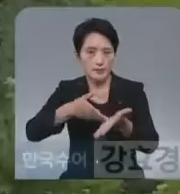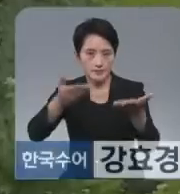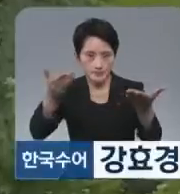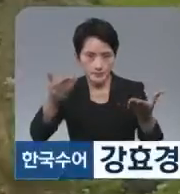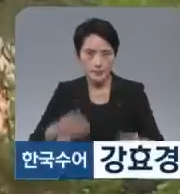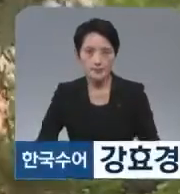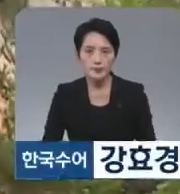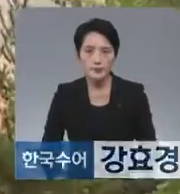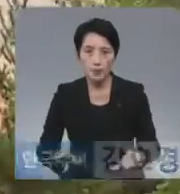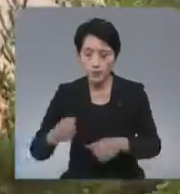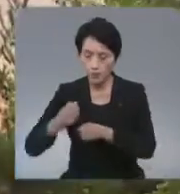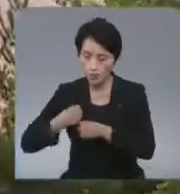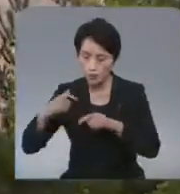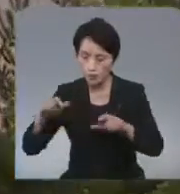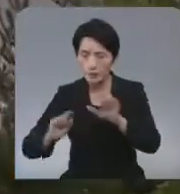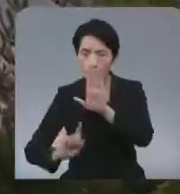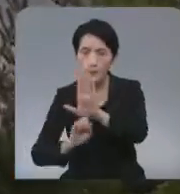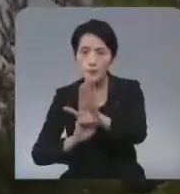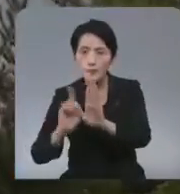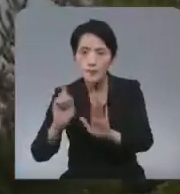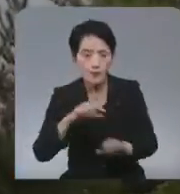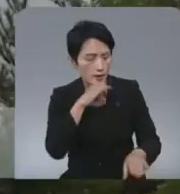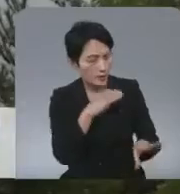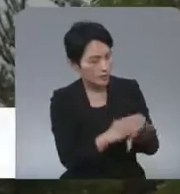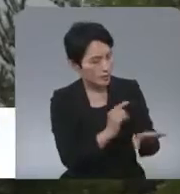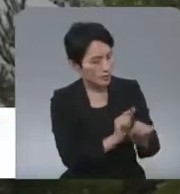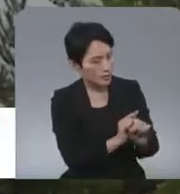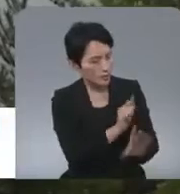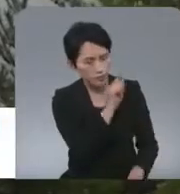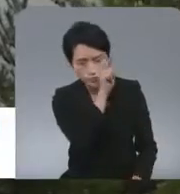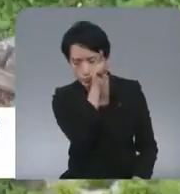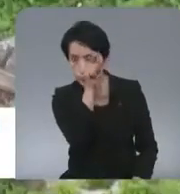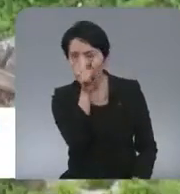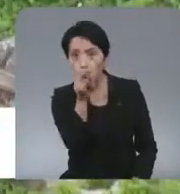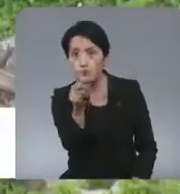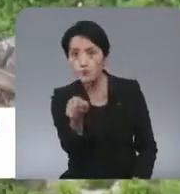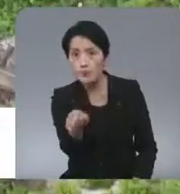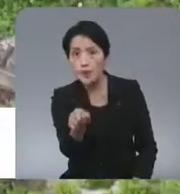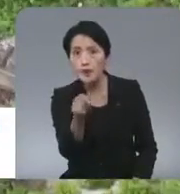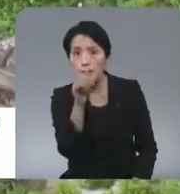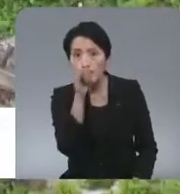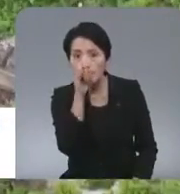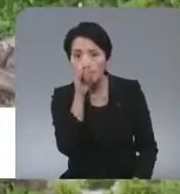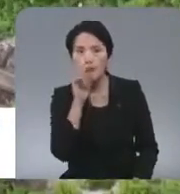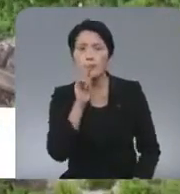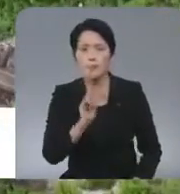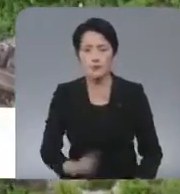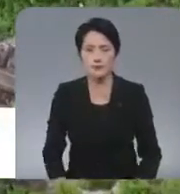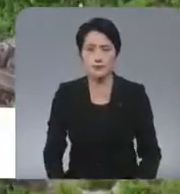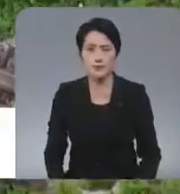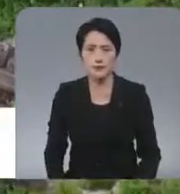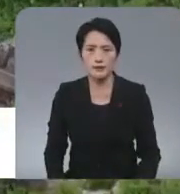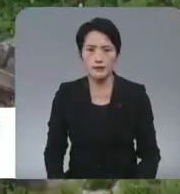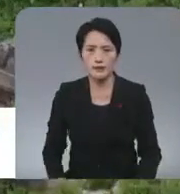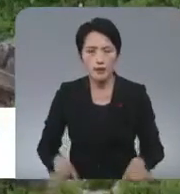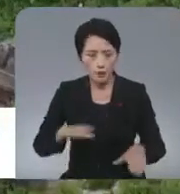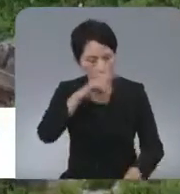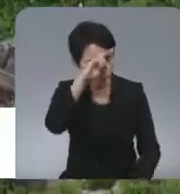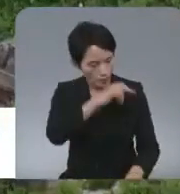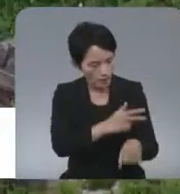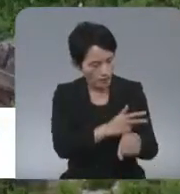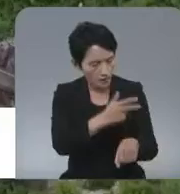11 января в семь двадцать семь утра по местному времени северной кореи запустила баллистическую ракету направлении